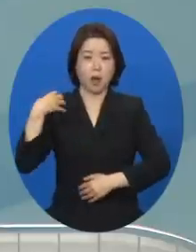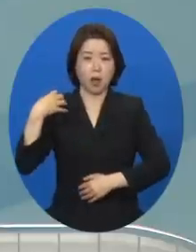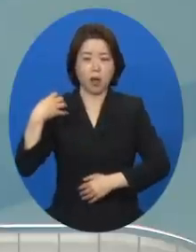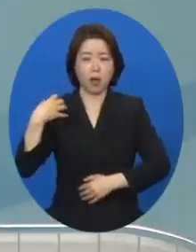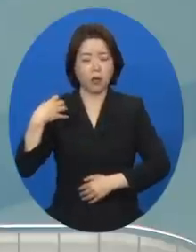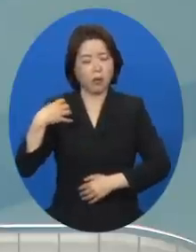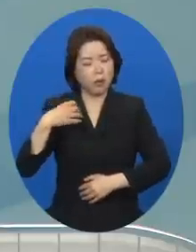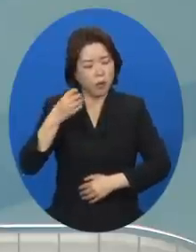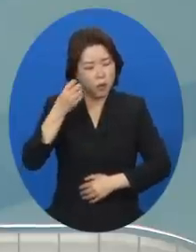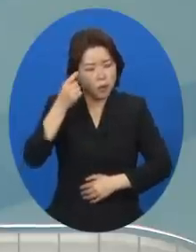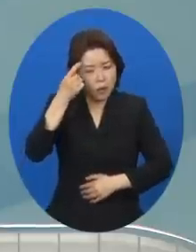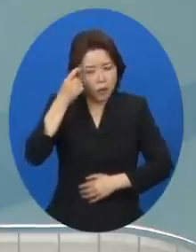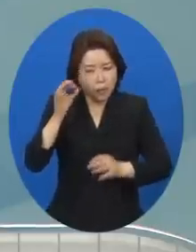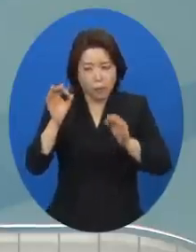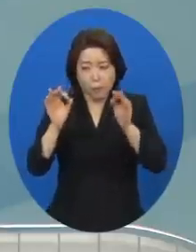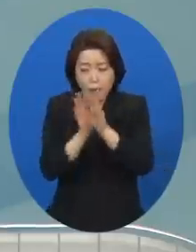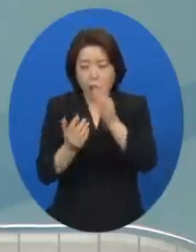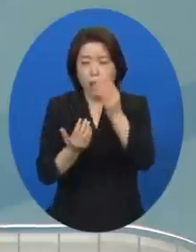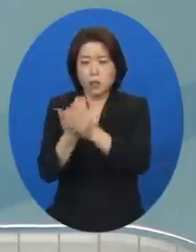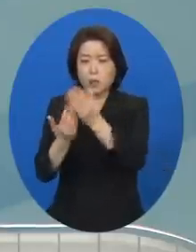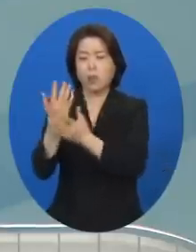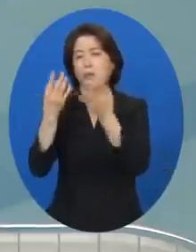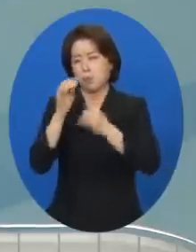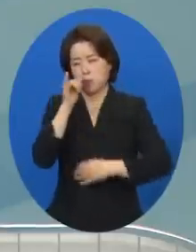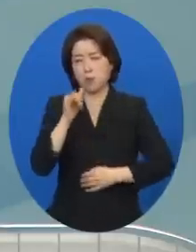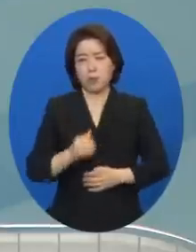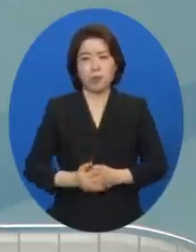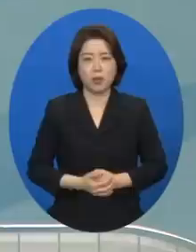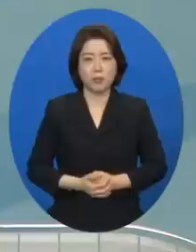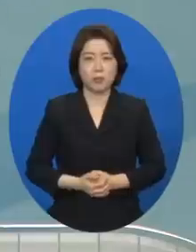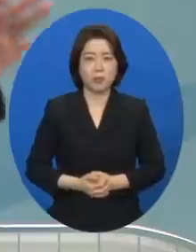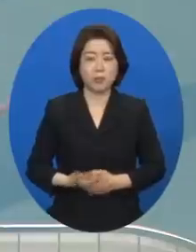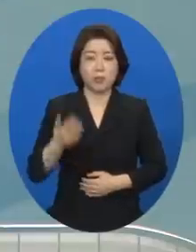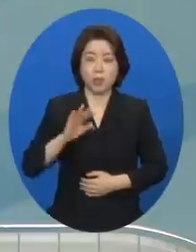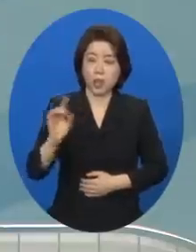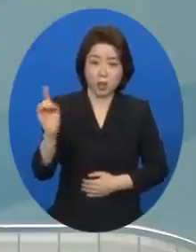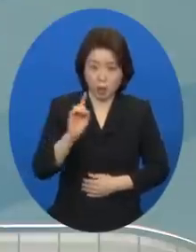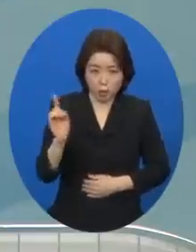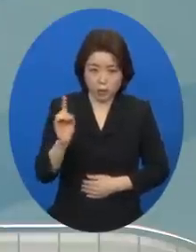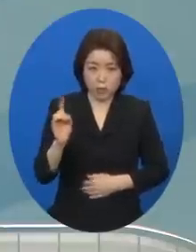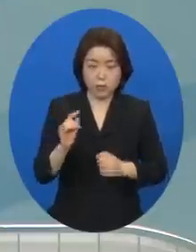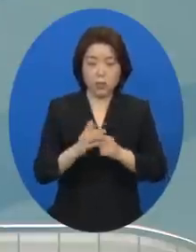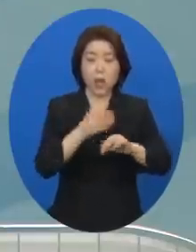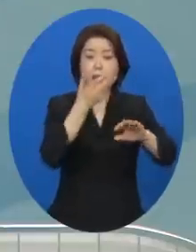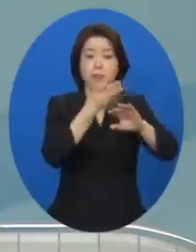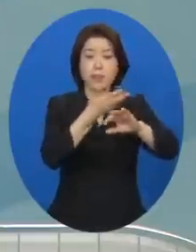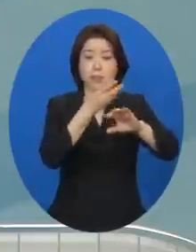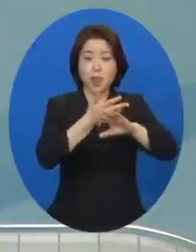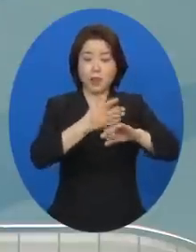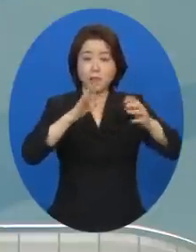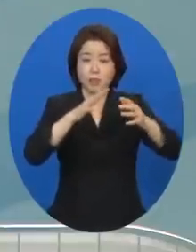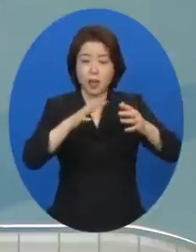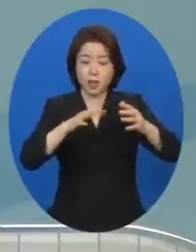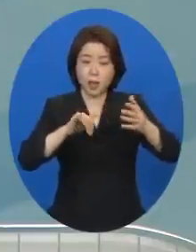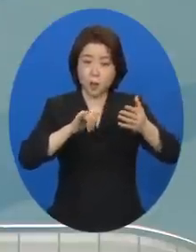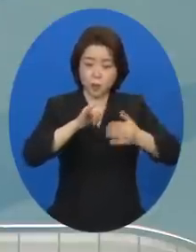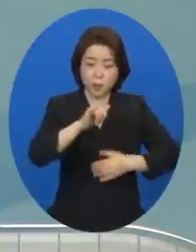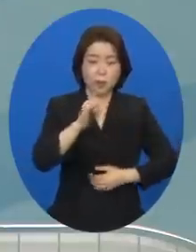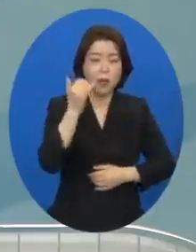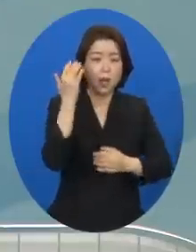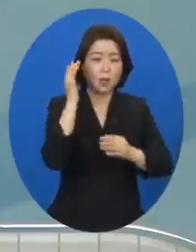썼어 그런데도 어느 해외 집회 때 보다 큰 애가